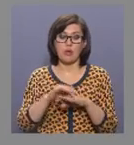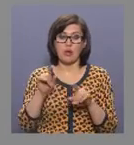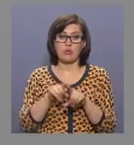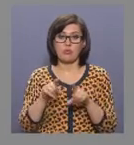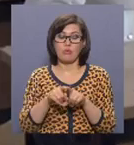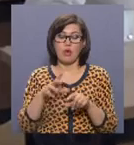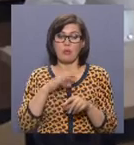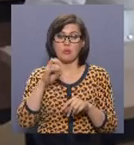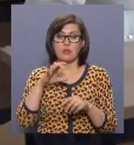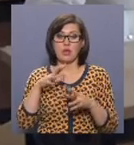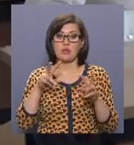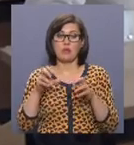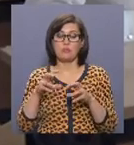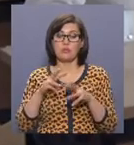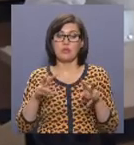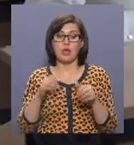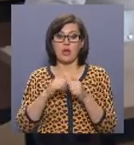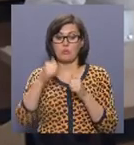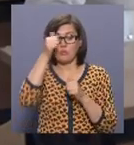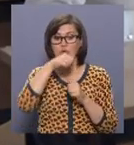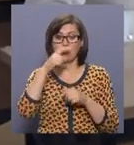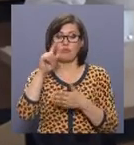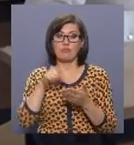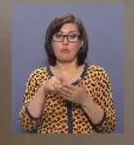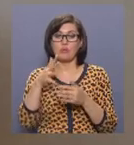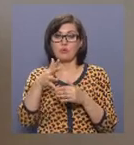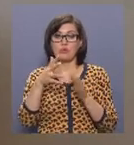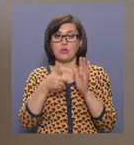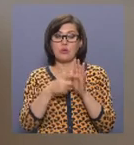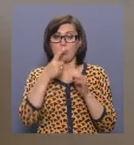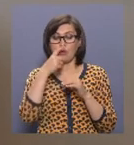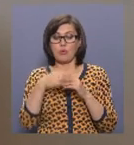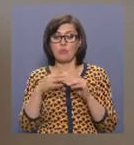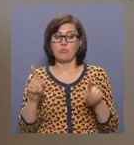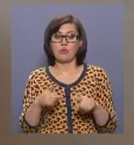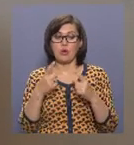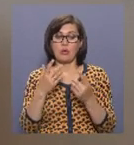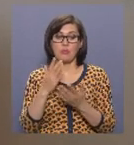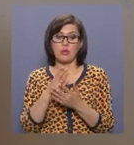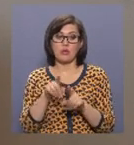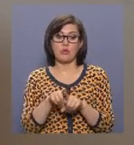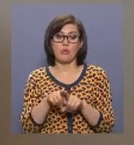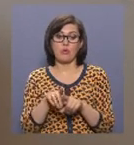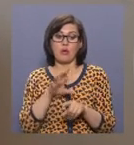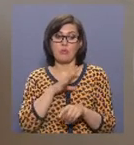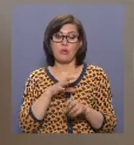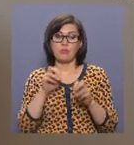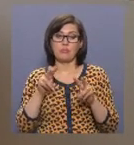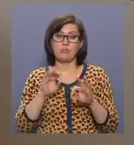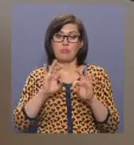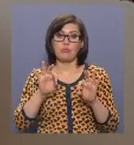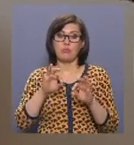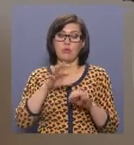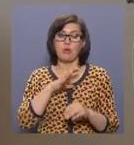келсек, аталмыш министрлік жыл сайын қойылатын сауалдардың 5000-7000-ға жуығын жаңартып отырады екен. Назым Мәлікқызы,